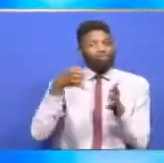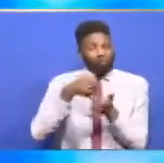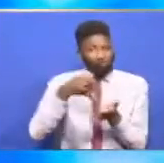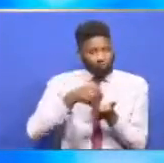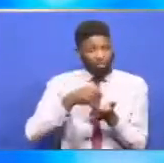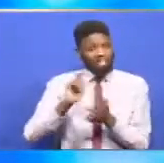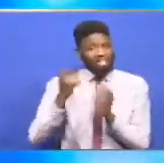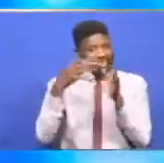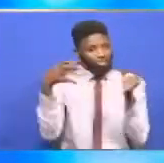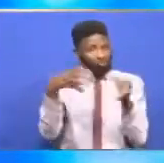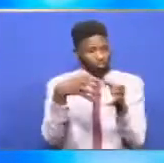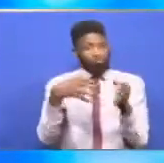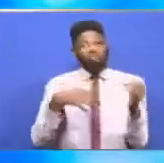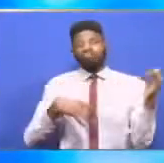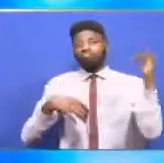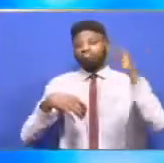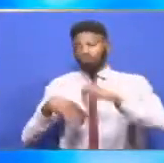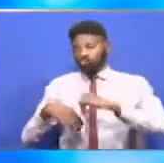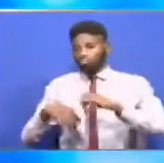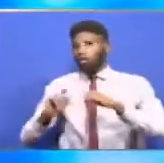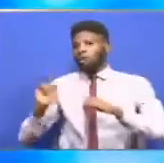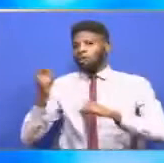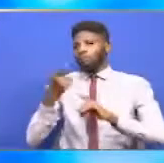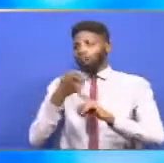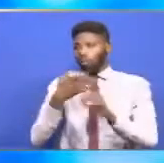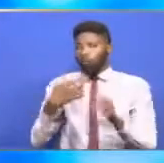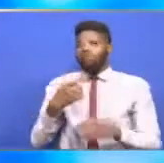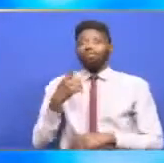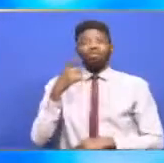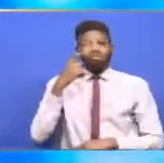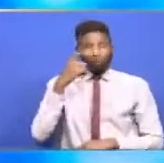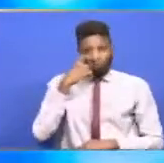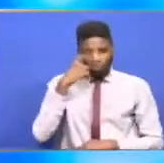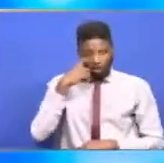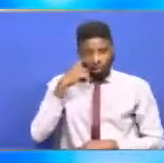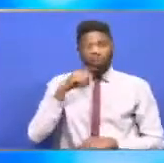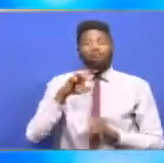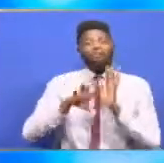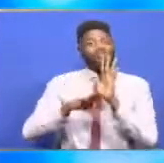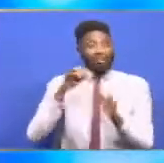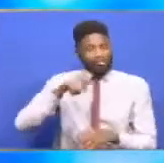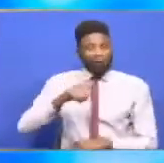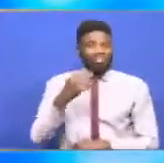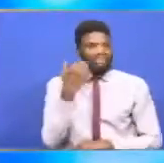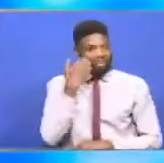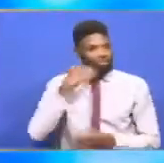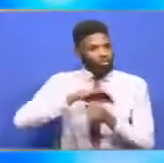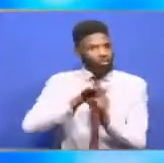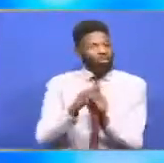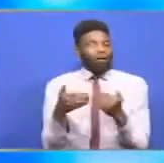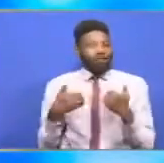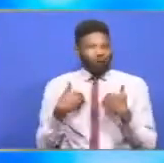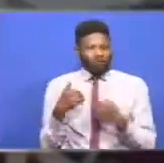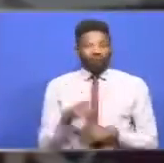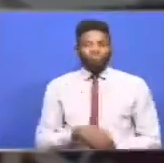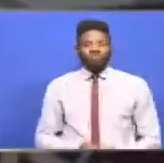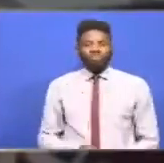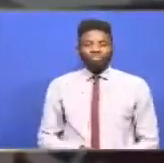Wakenya lililorejea humu nchini kutoka Sudan kupatikana na virusi vya COVID.